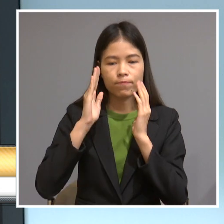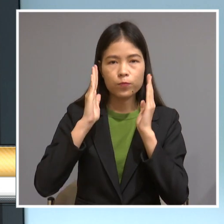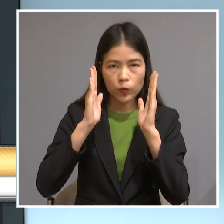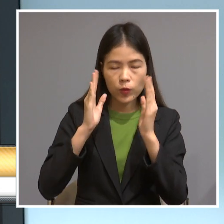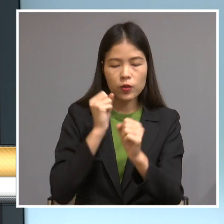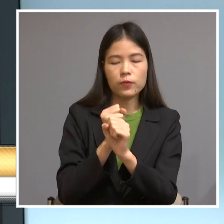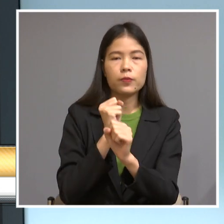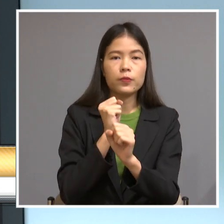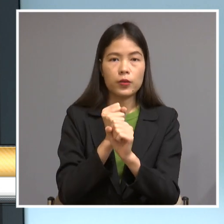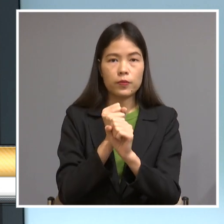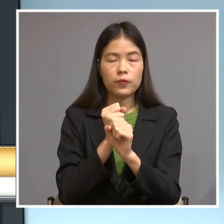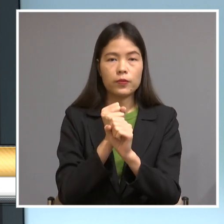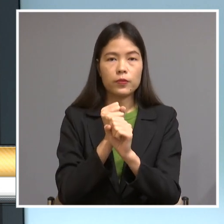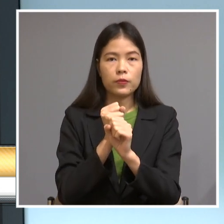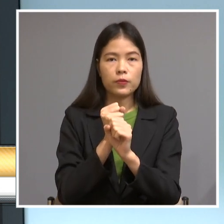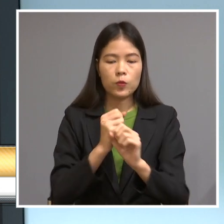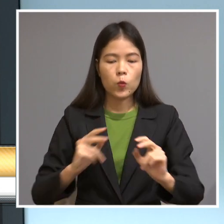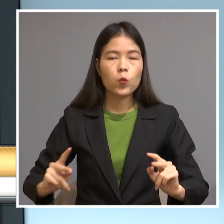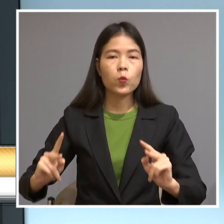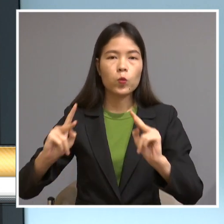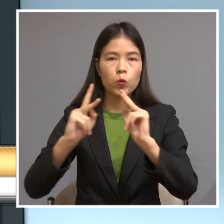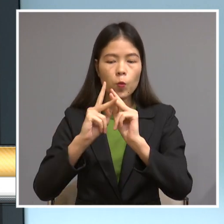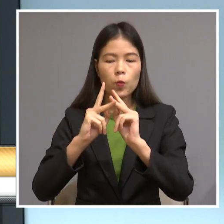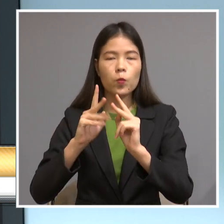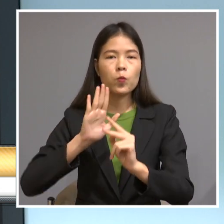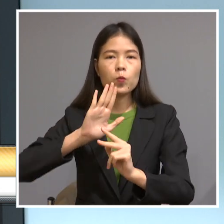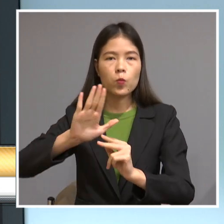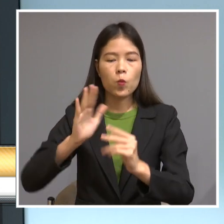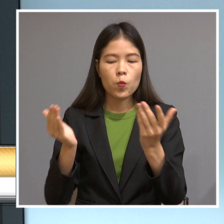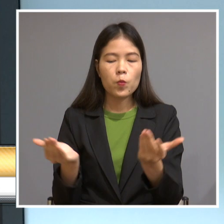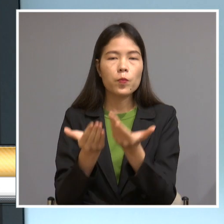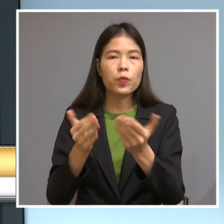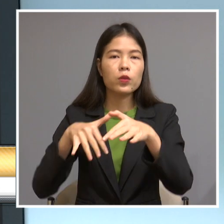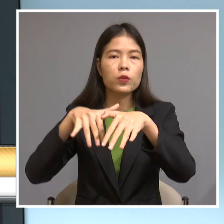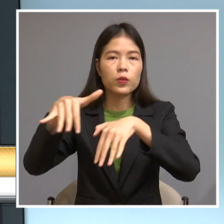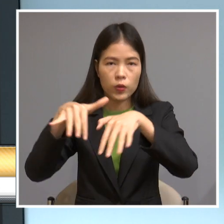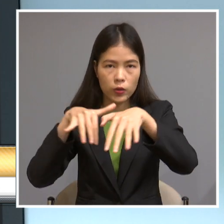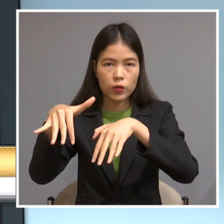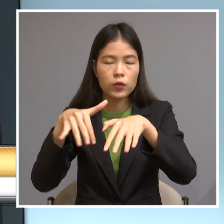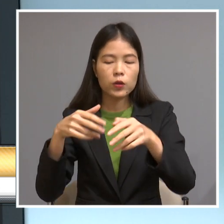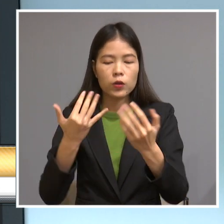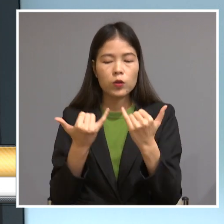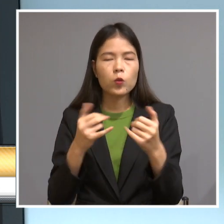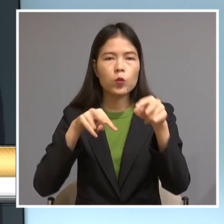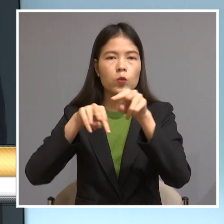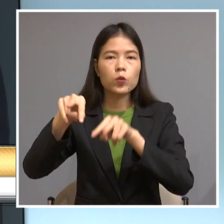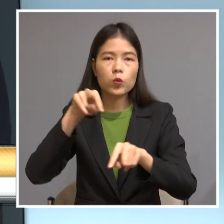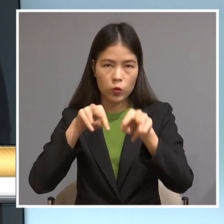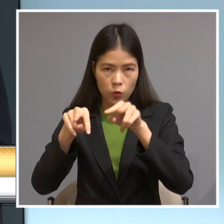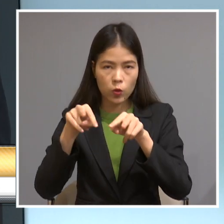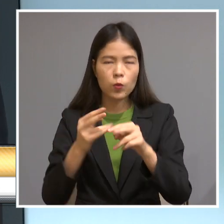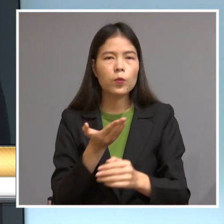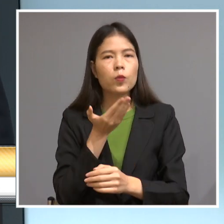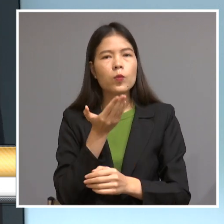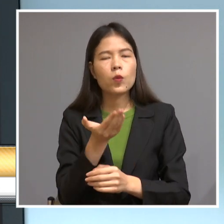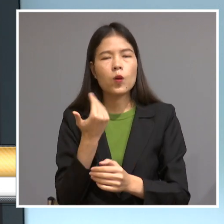CreAili , เป็นที่้นขอยาสอยนึวา